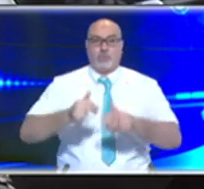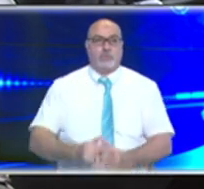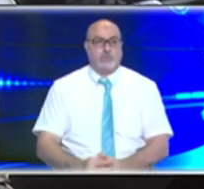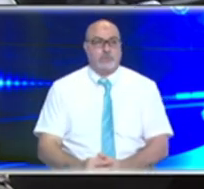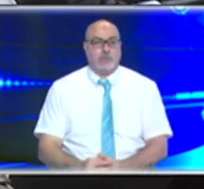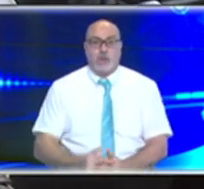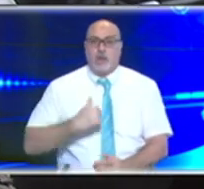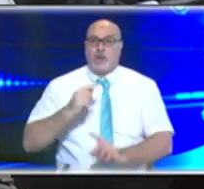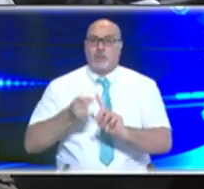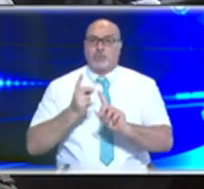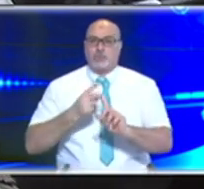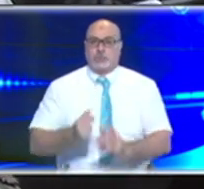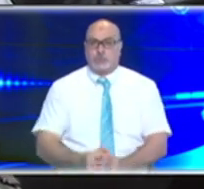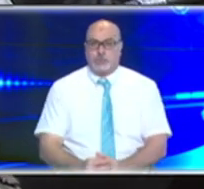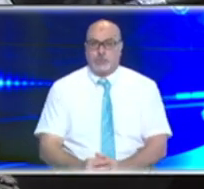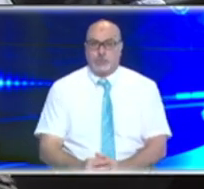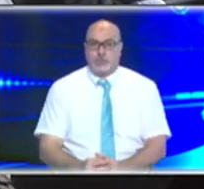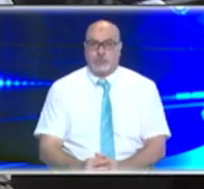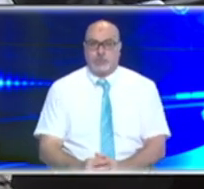إحنا اللي همنا كثير هو